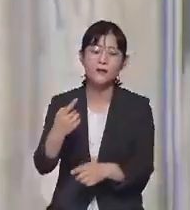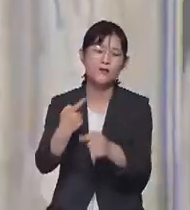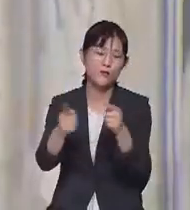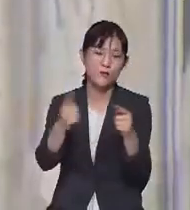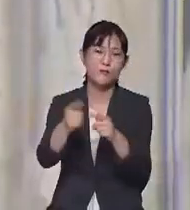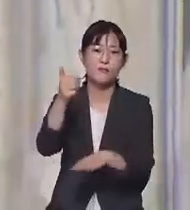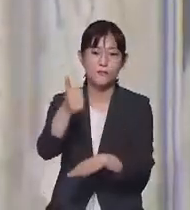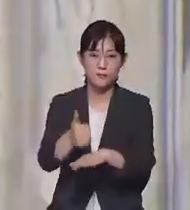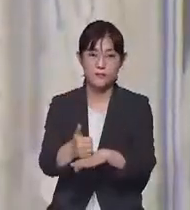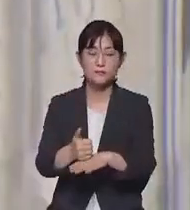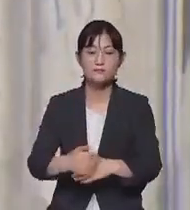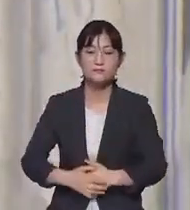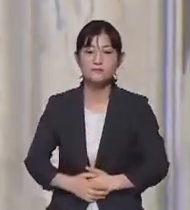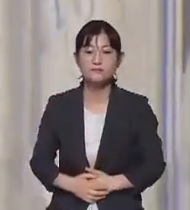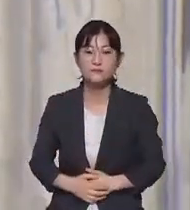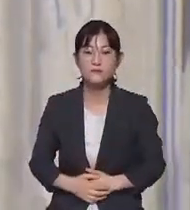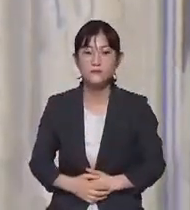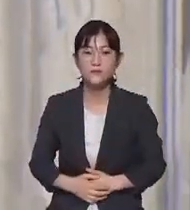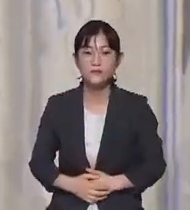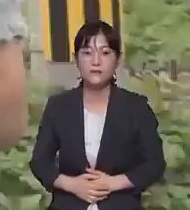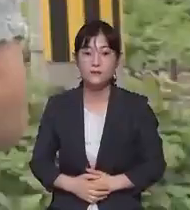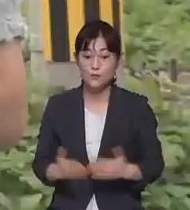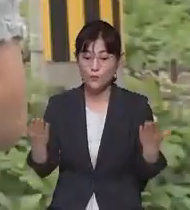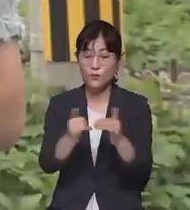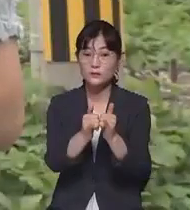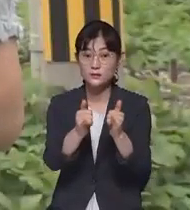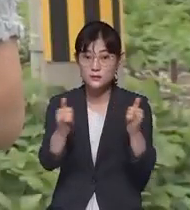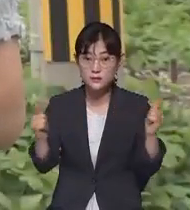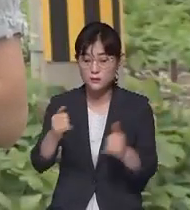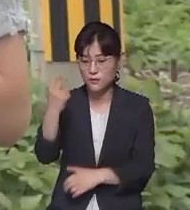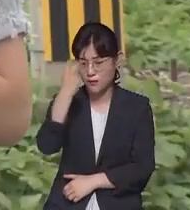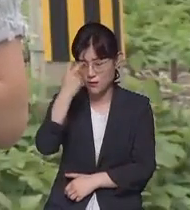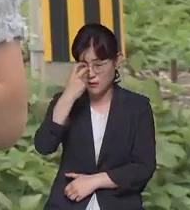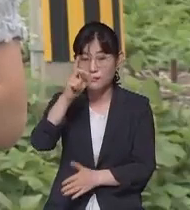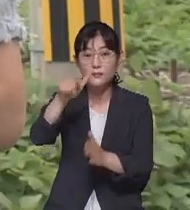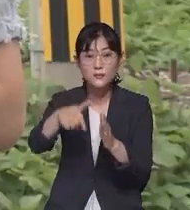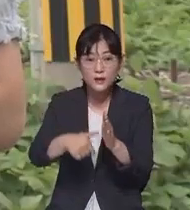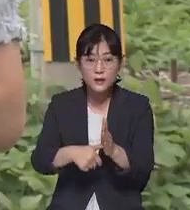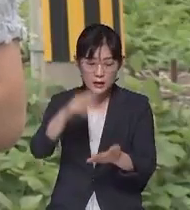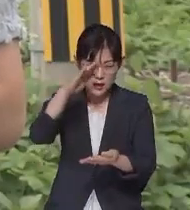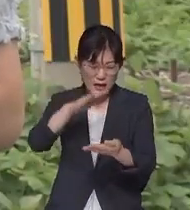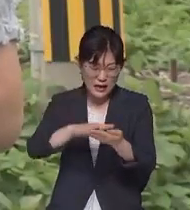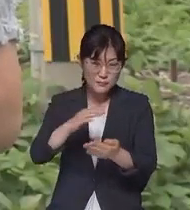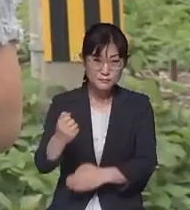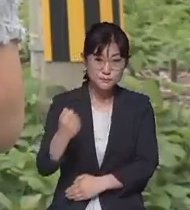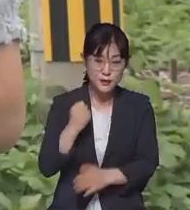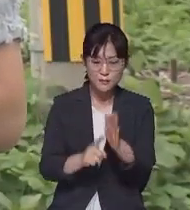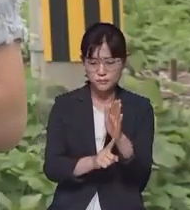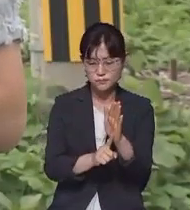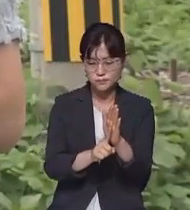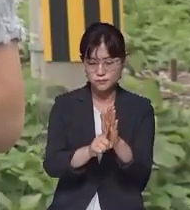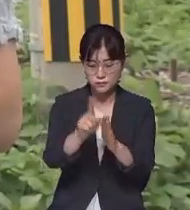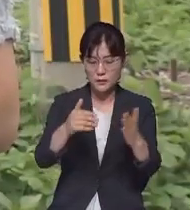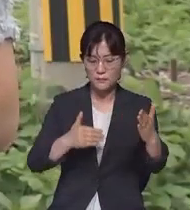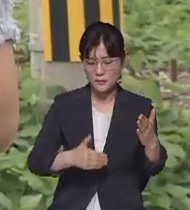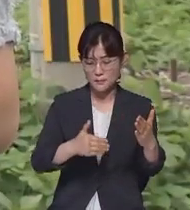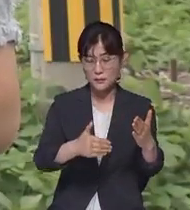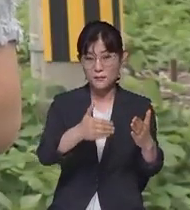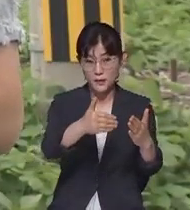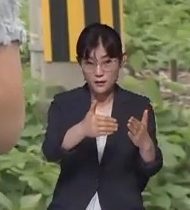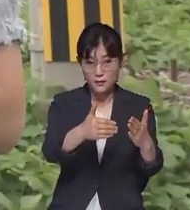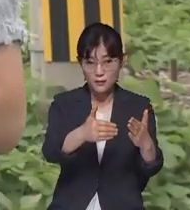국과수의 결론입니다 여기에 현장 노동자들은 경찰 조사에서 압력을 높이는 작업이 단계적으로 이뤄지지